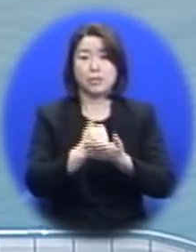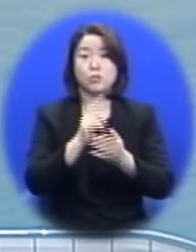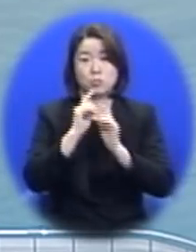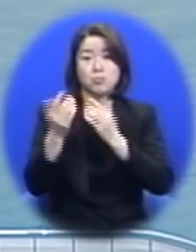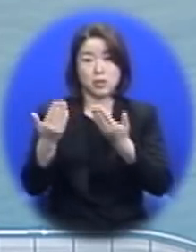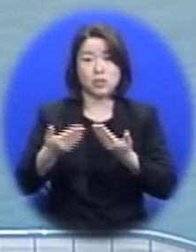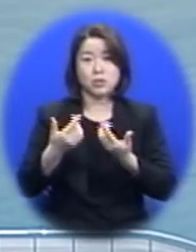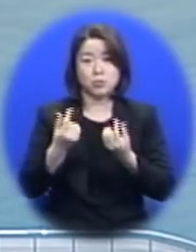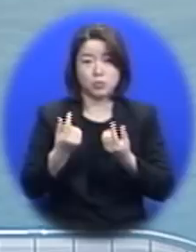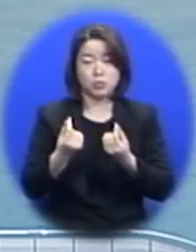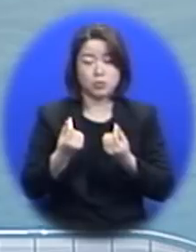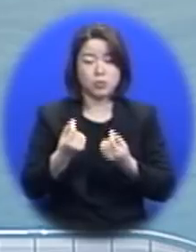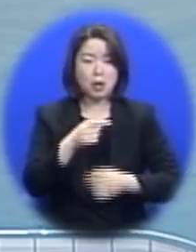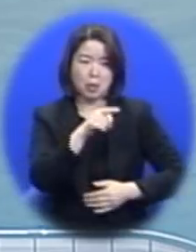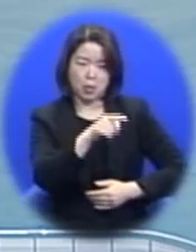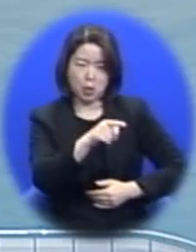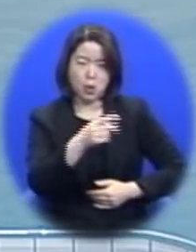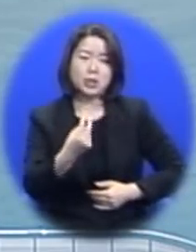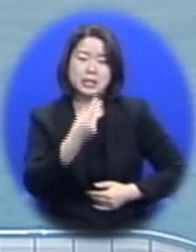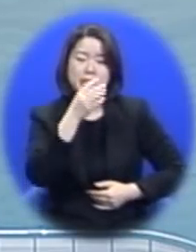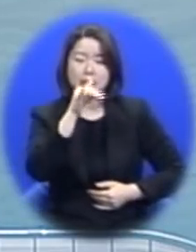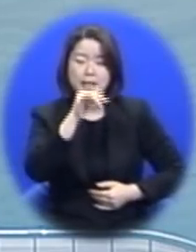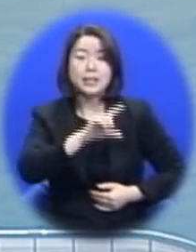너는 살아있다는 이름은 가졌으나,